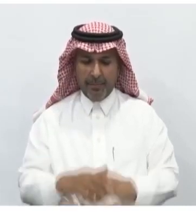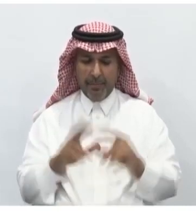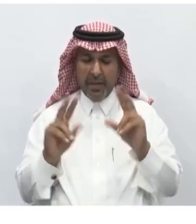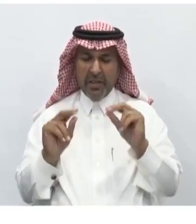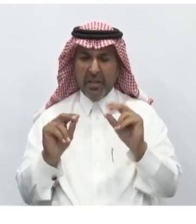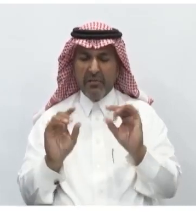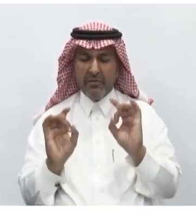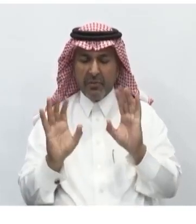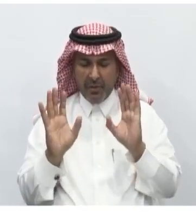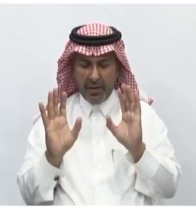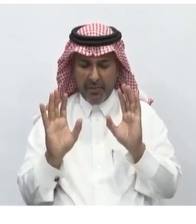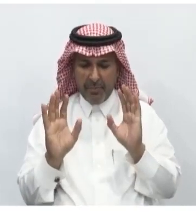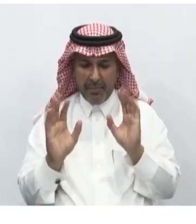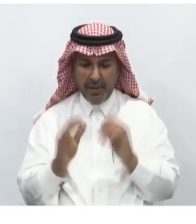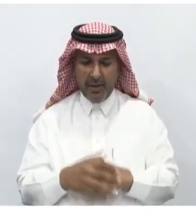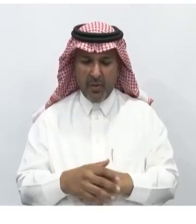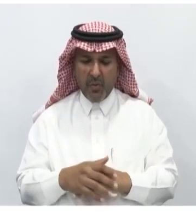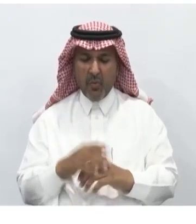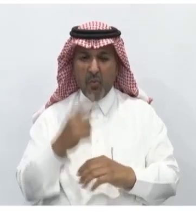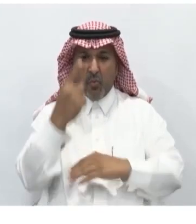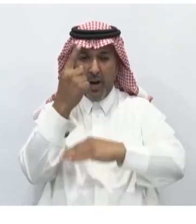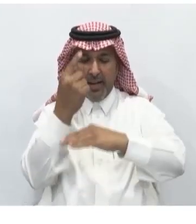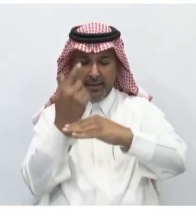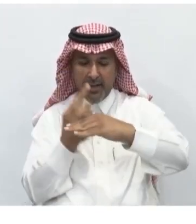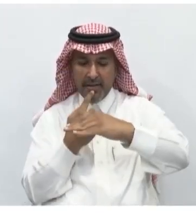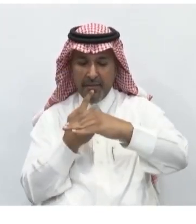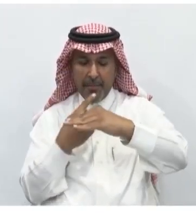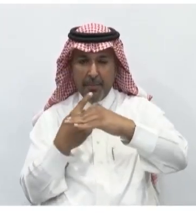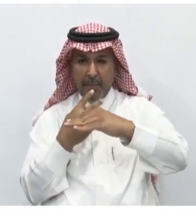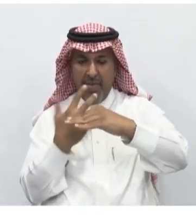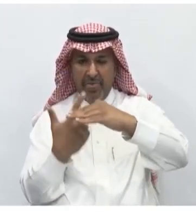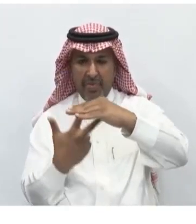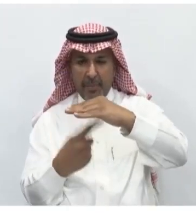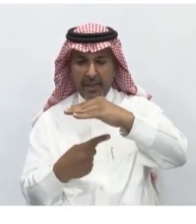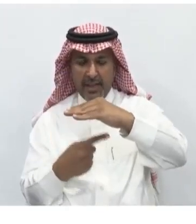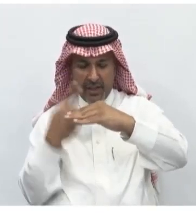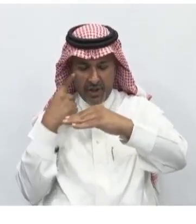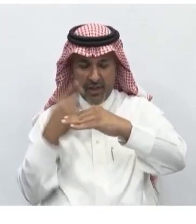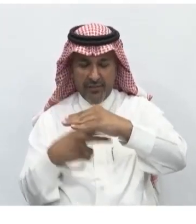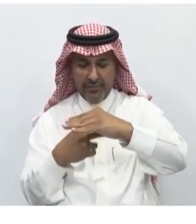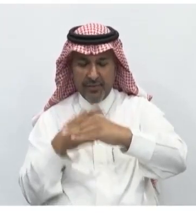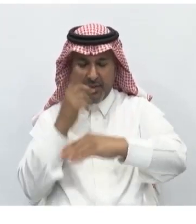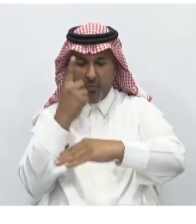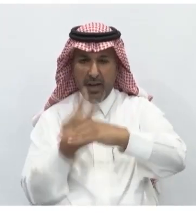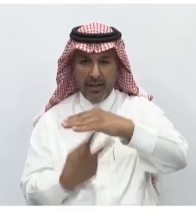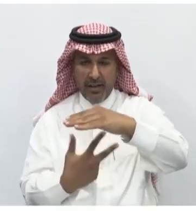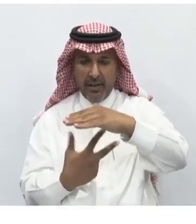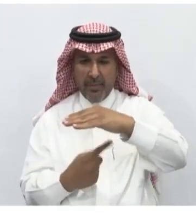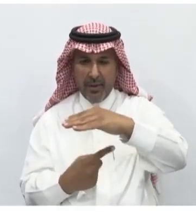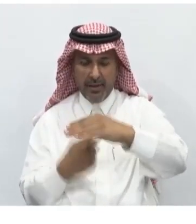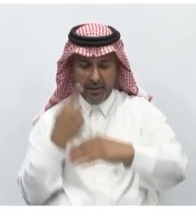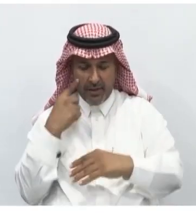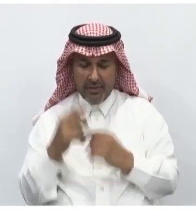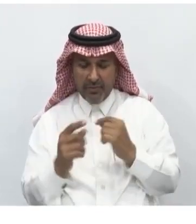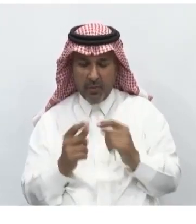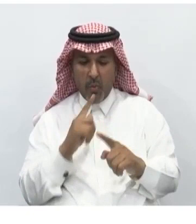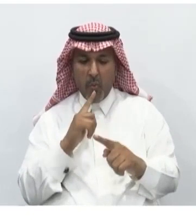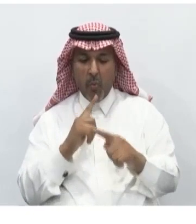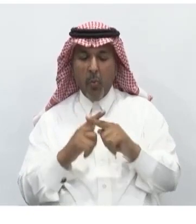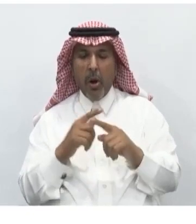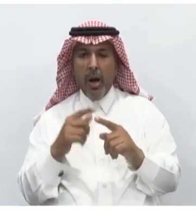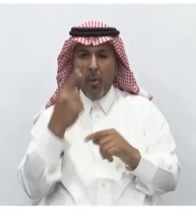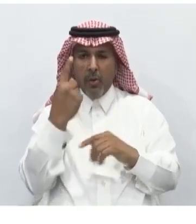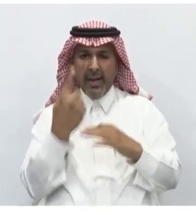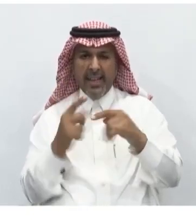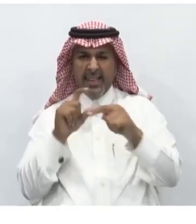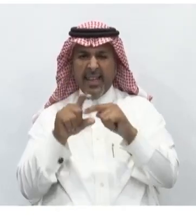نريدها نريد المولات سنقسم ثم نضرب هنا 18 الكتلة المولية للماء نقسم الواحد